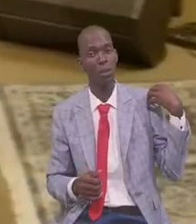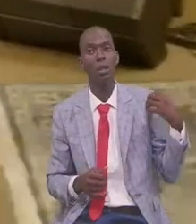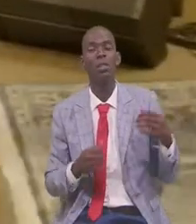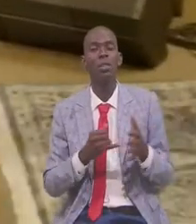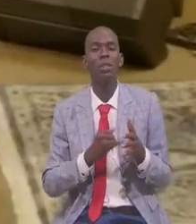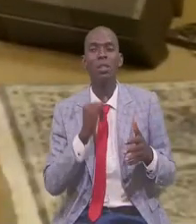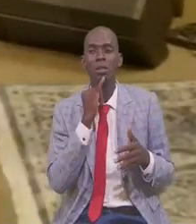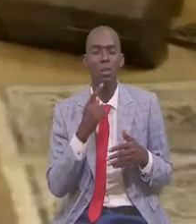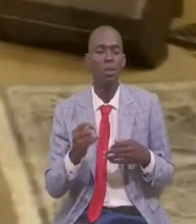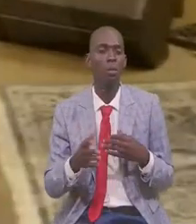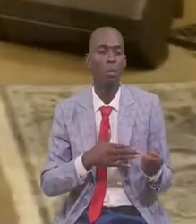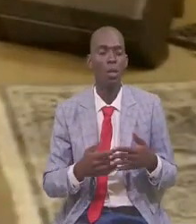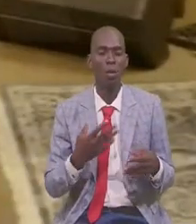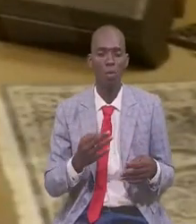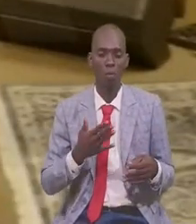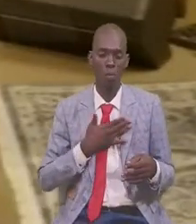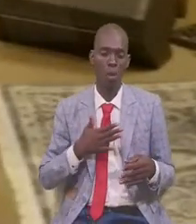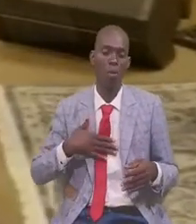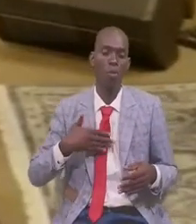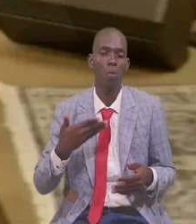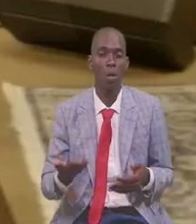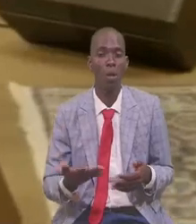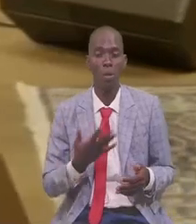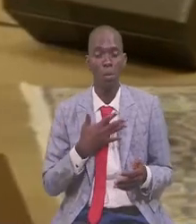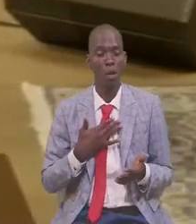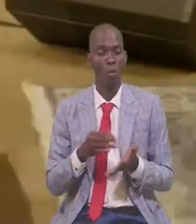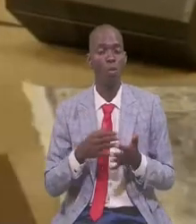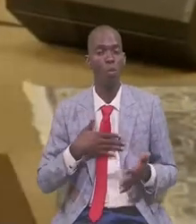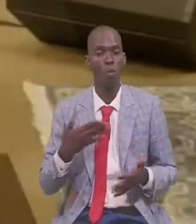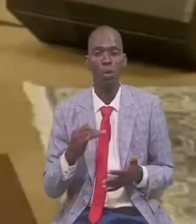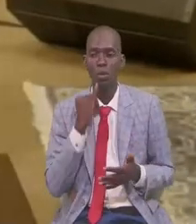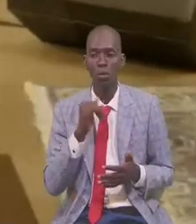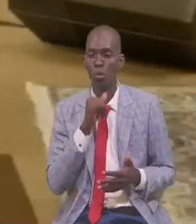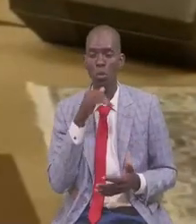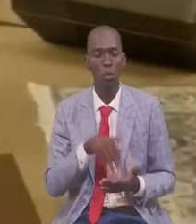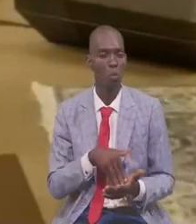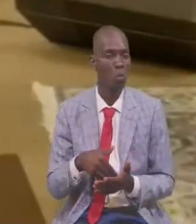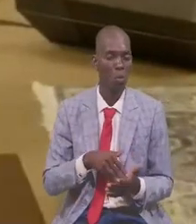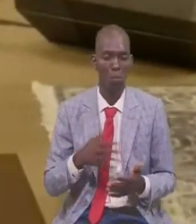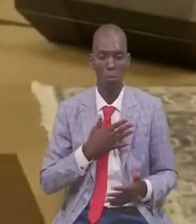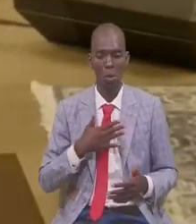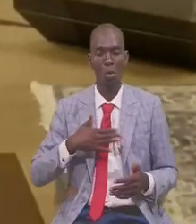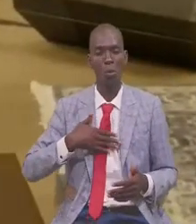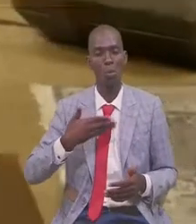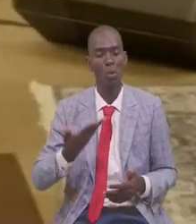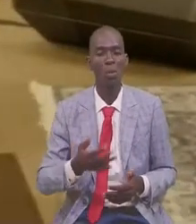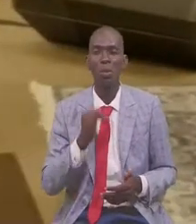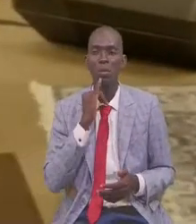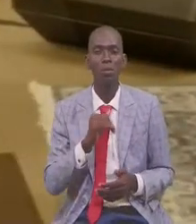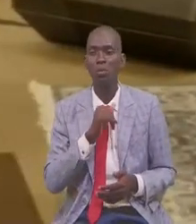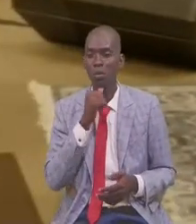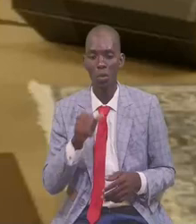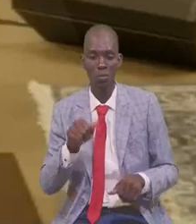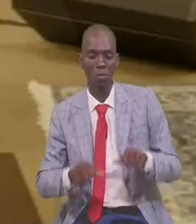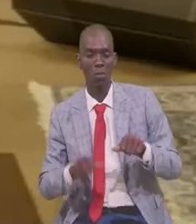Élisée, c'est une question de volonté. Et ma volonté ne tremble pas. Ma volonté n'est pas instable.